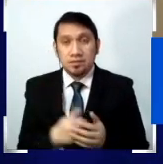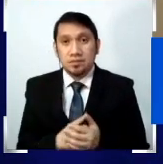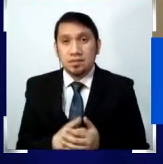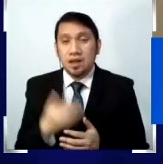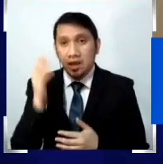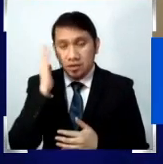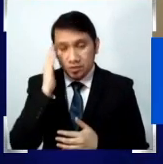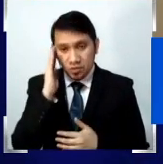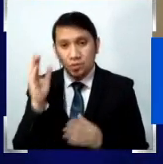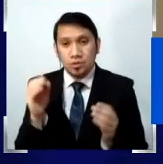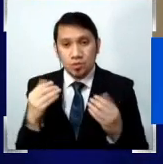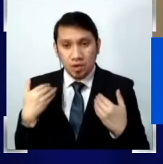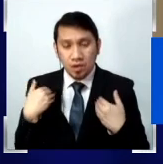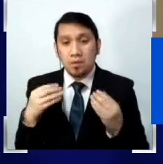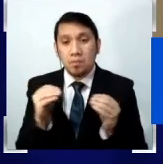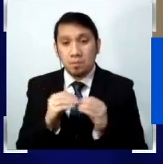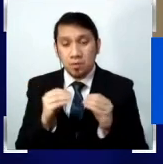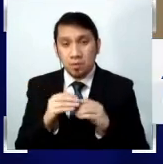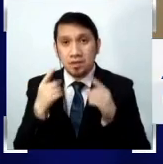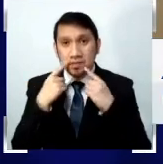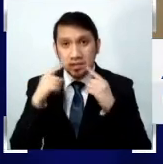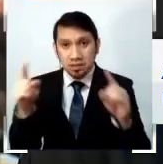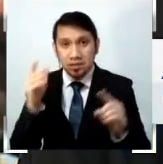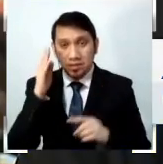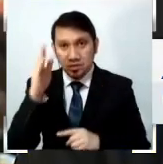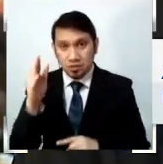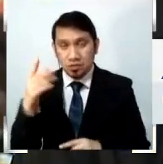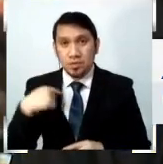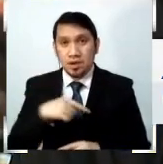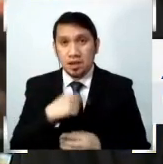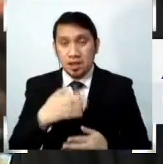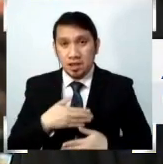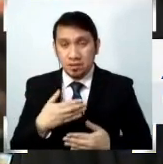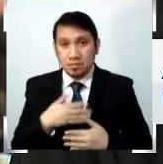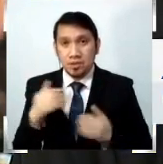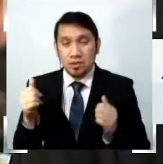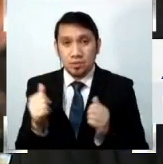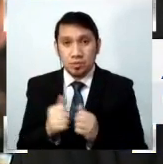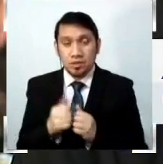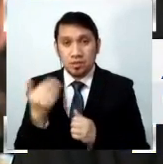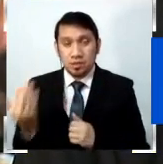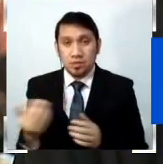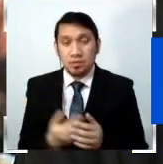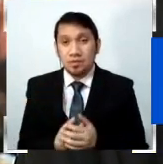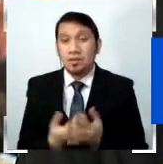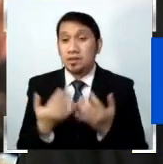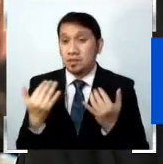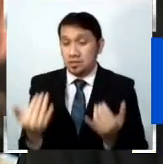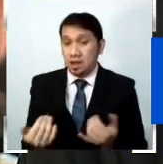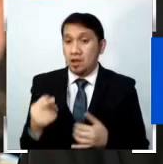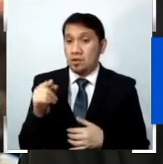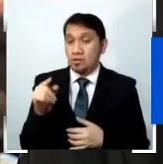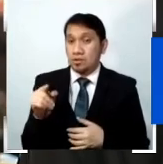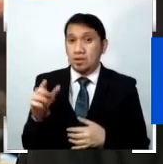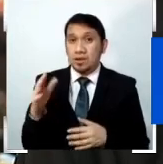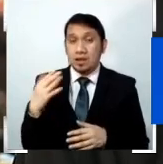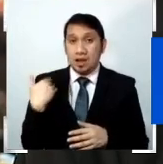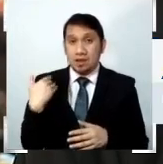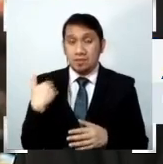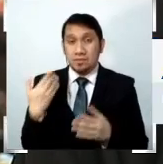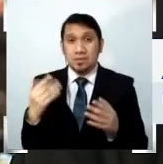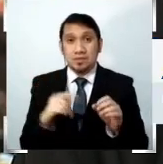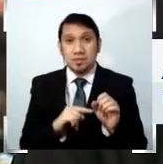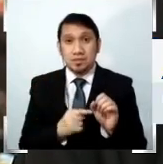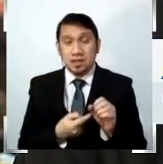we're very happy to be with you in that journey. Alden will be starting on another big project, even